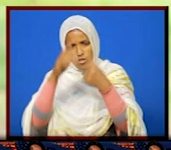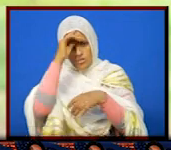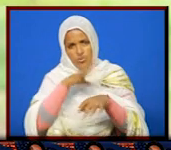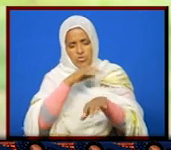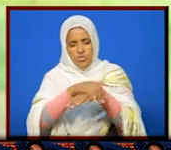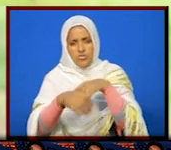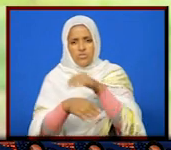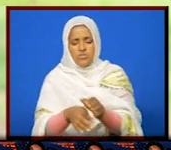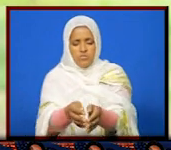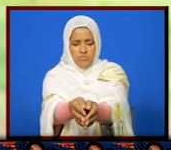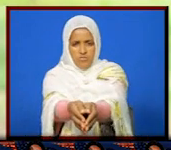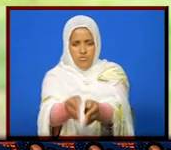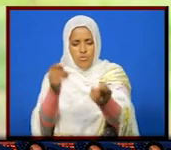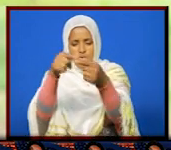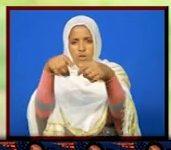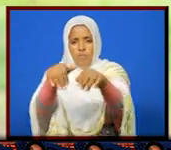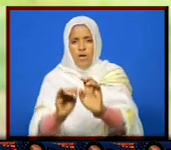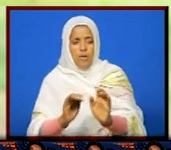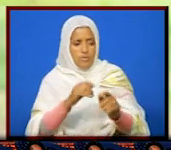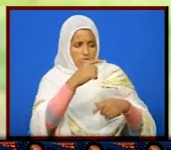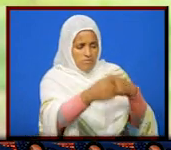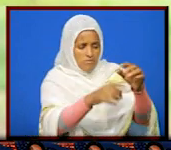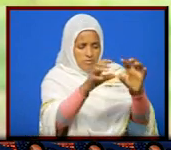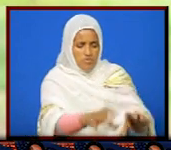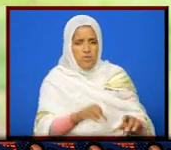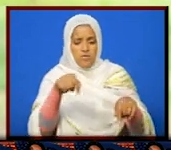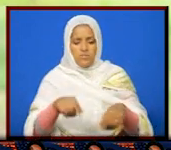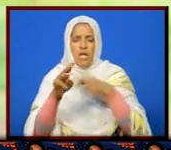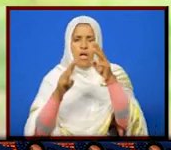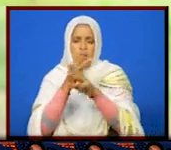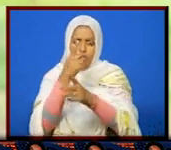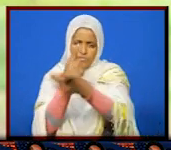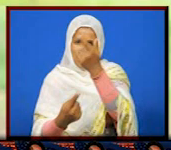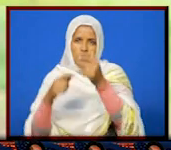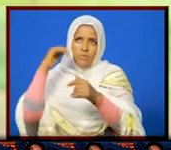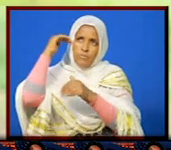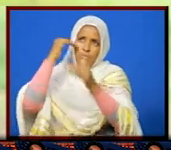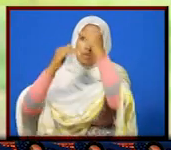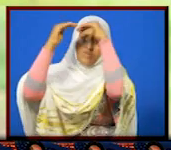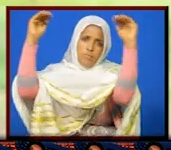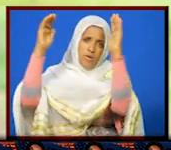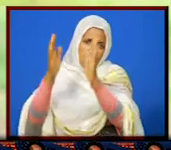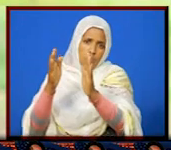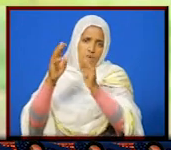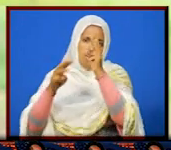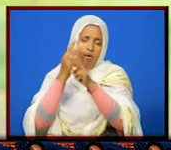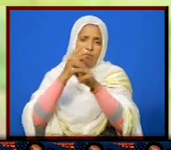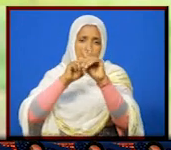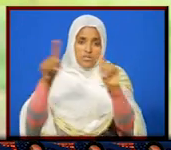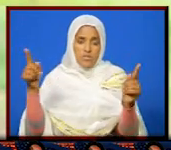ነው ሰዎች እጃችን እግራችን ገንዘው ወደ መቃብር የሚያወርድን በዚህ ዓለም ሳለን ብቻ ነው። በወዲያኛው ዓለም